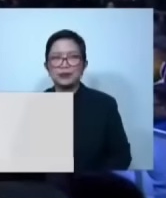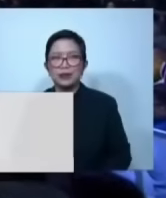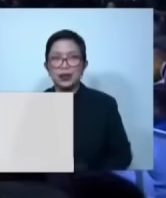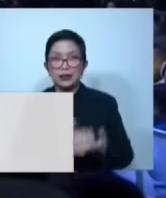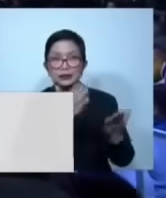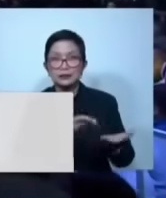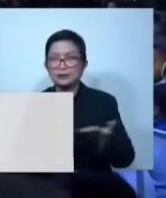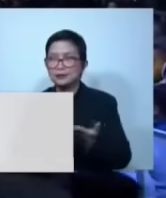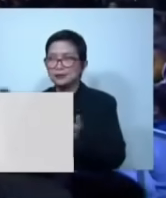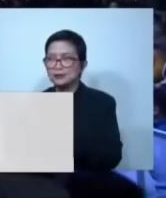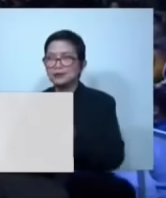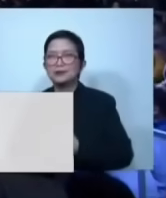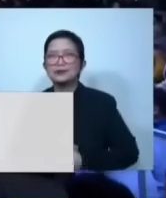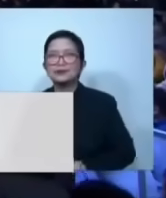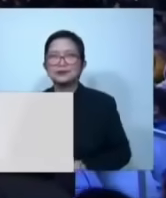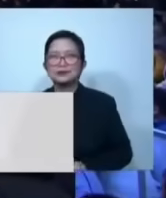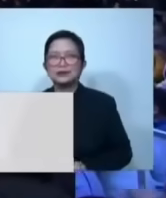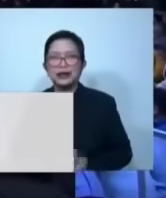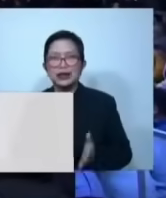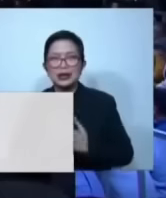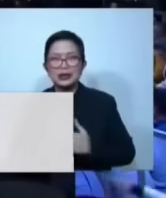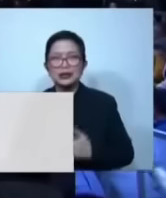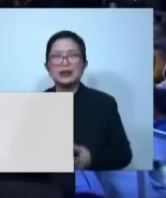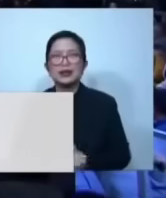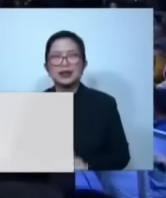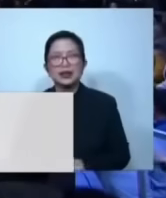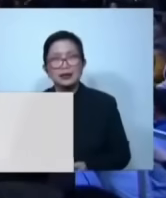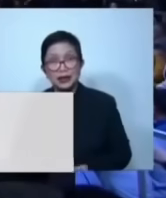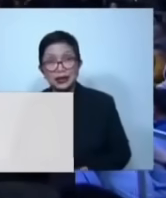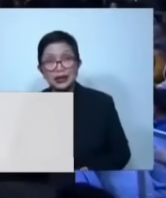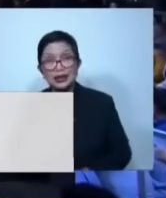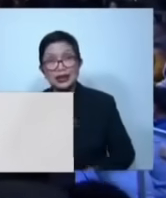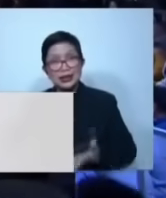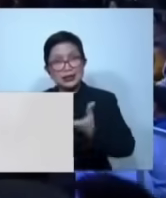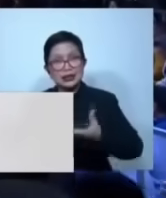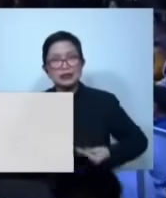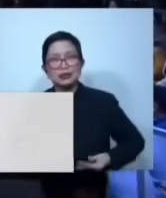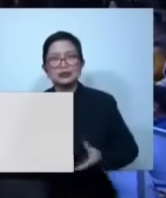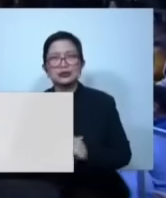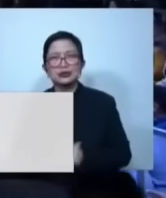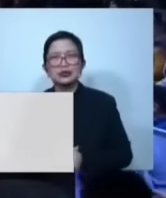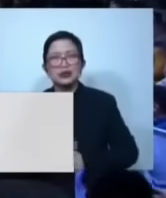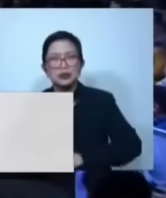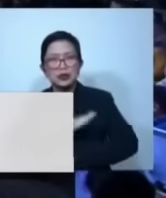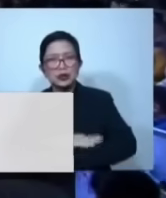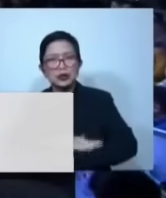bapak ibu hadirin yang kami hormati selanjutnya Mari kita sambut bersama moderator debat pertama calon presiden